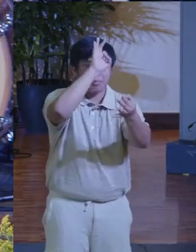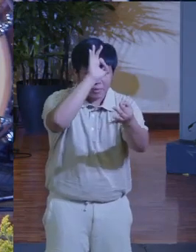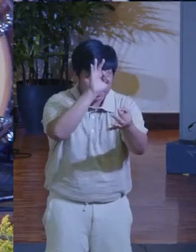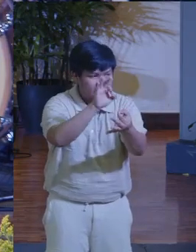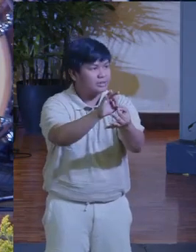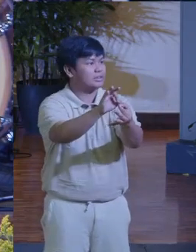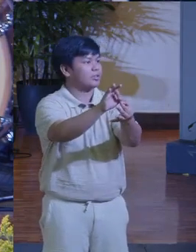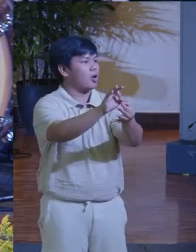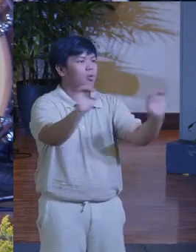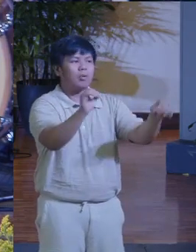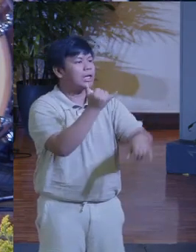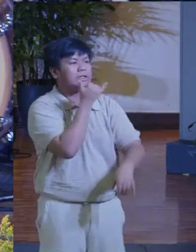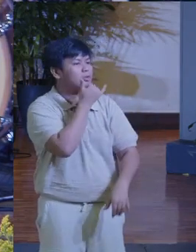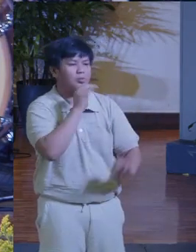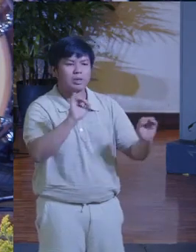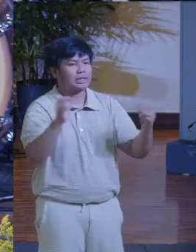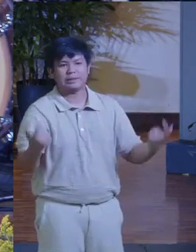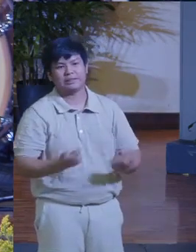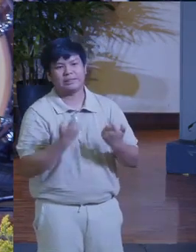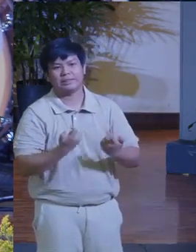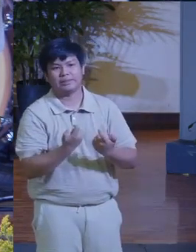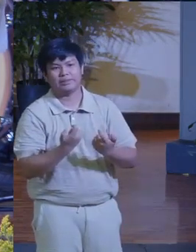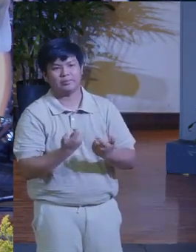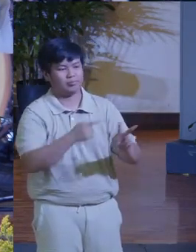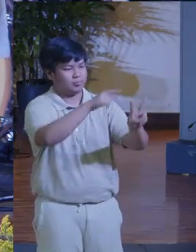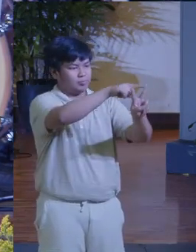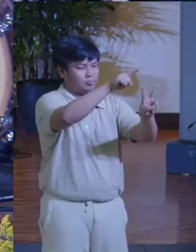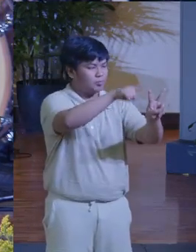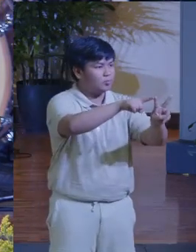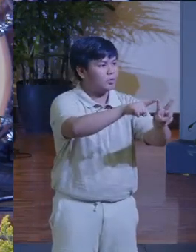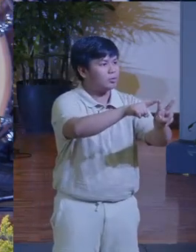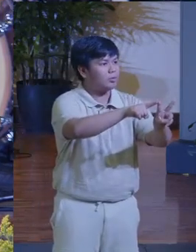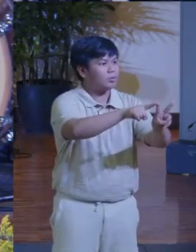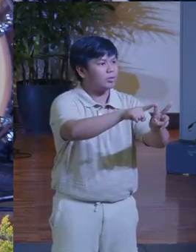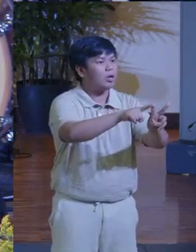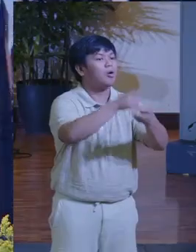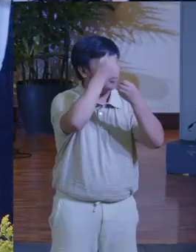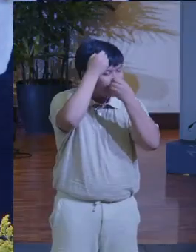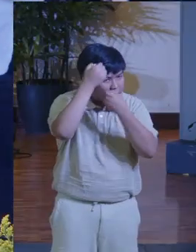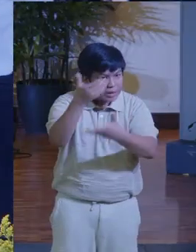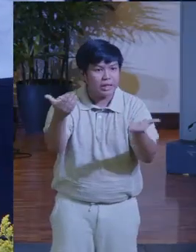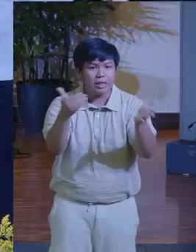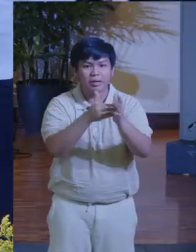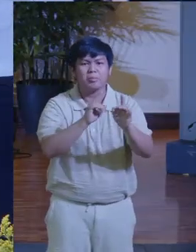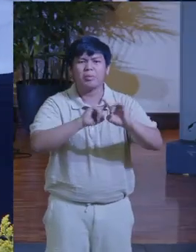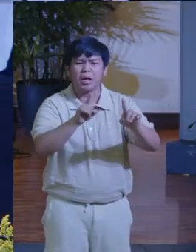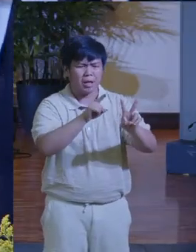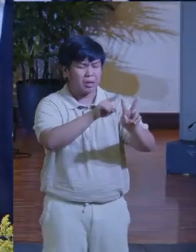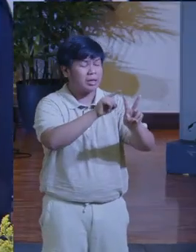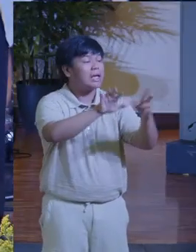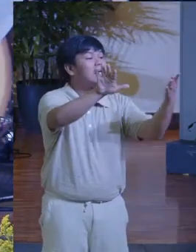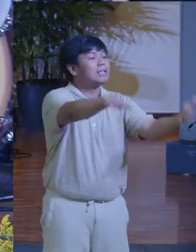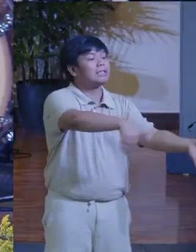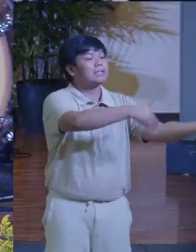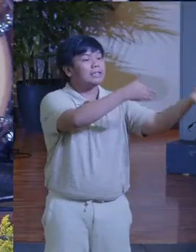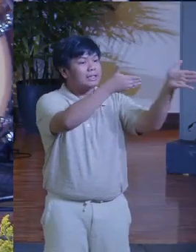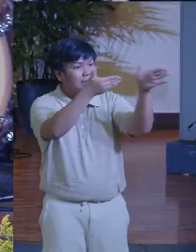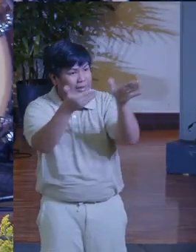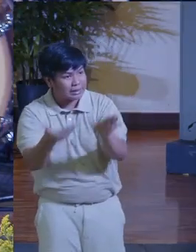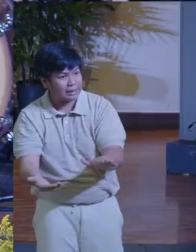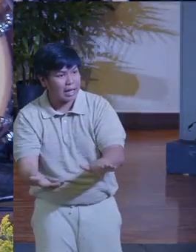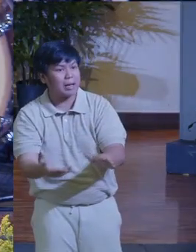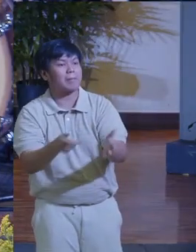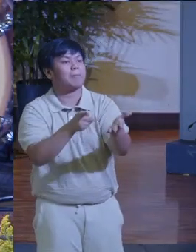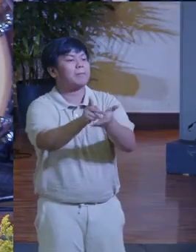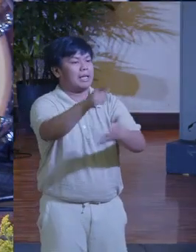lived a perfect life. Pangalawa, passive obedience. He died an